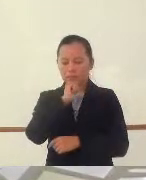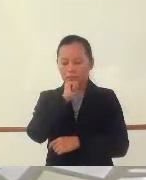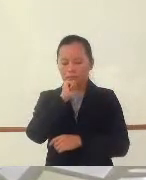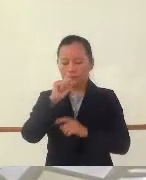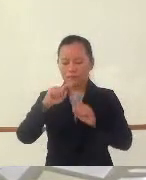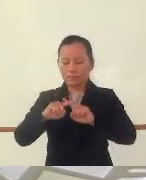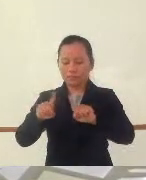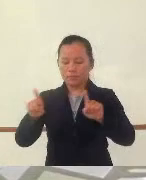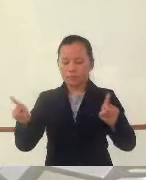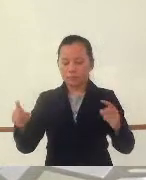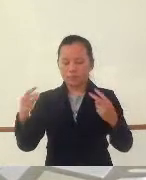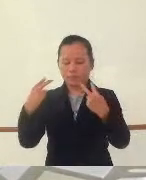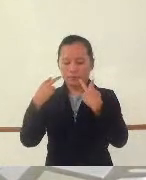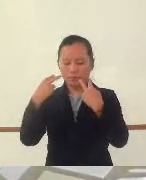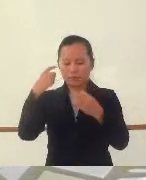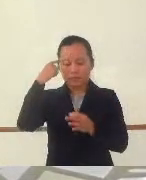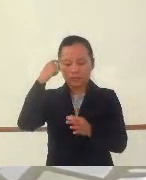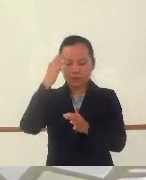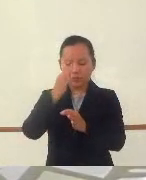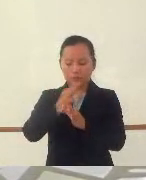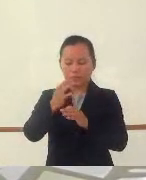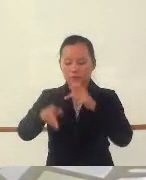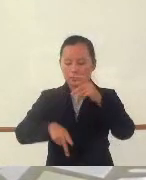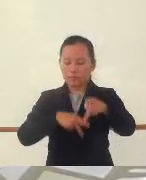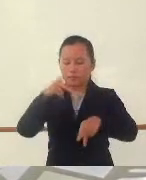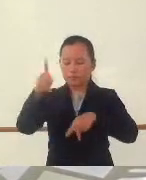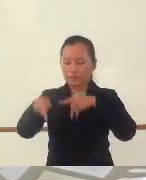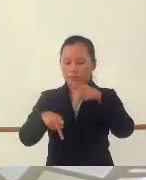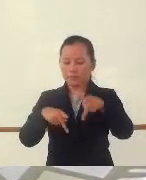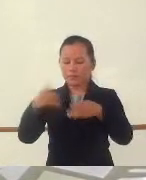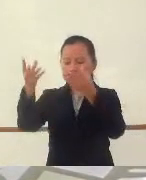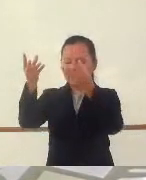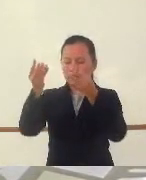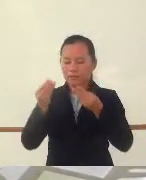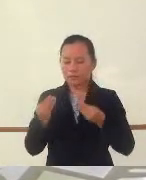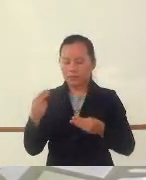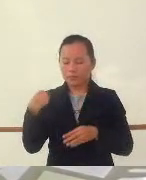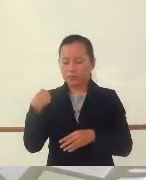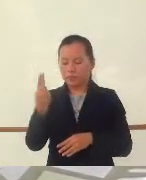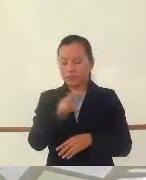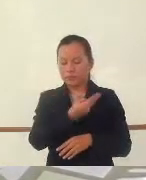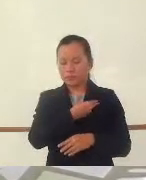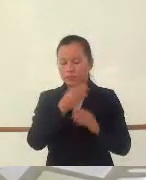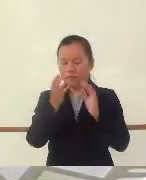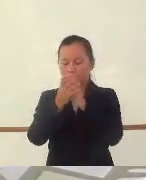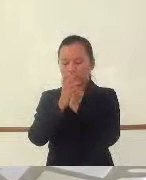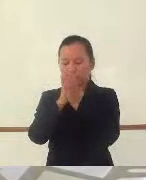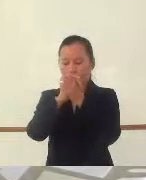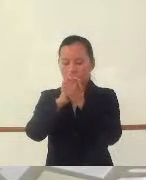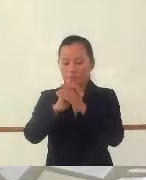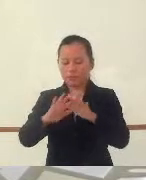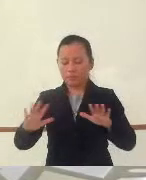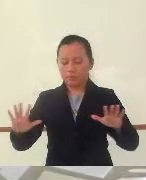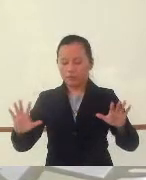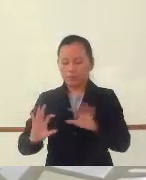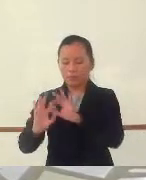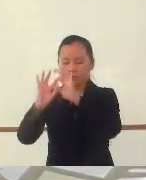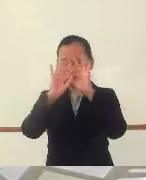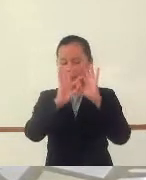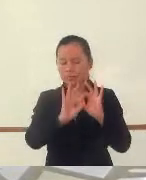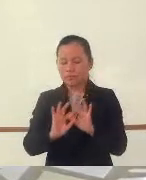gerejamu dan restuilah kami supaya hidup bersatu dengan